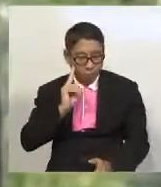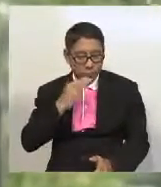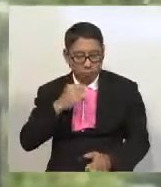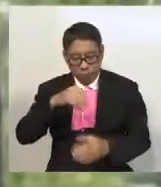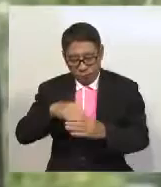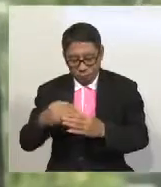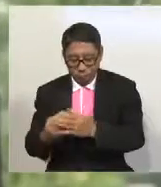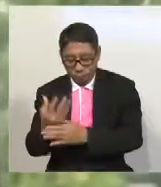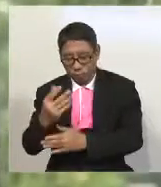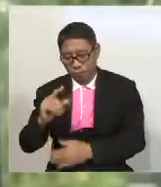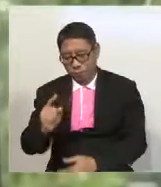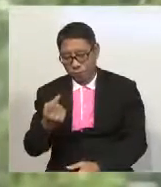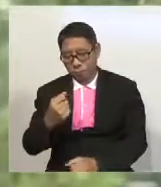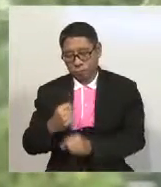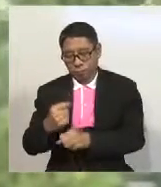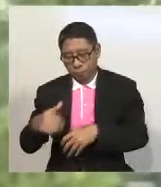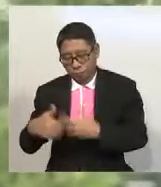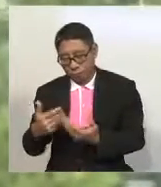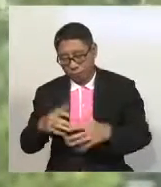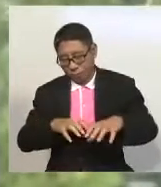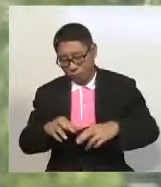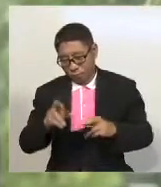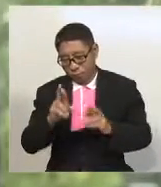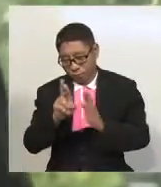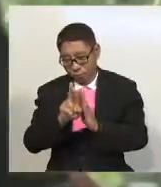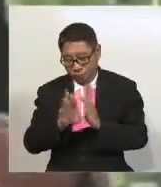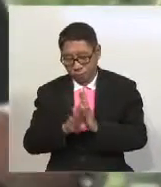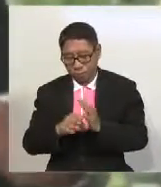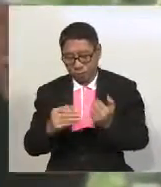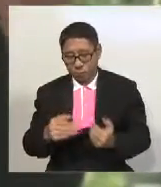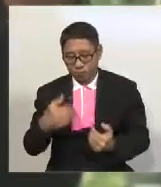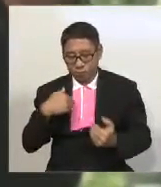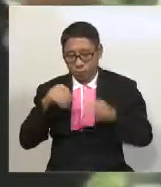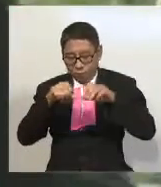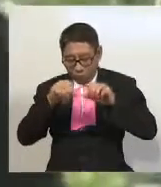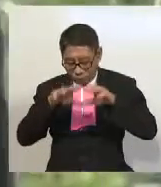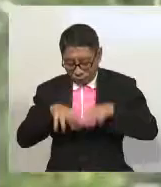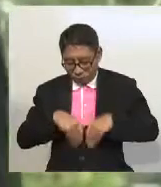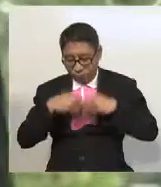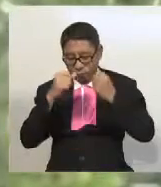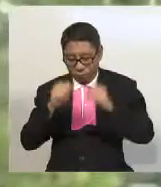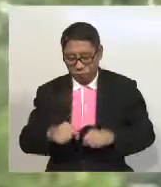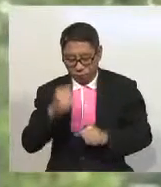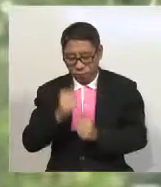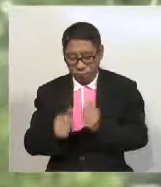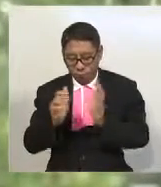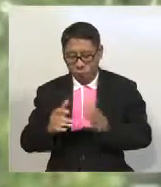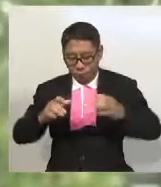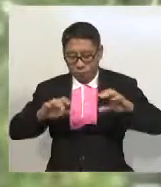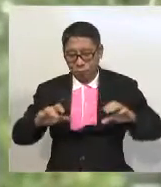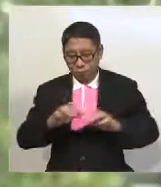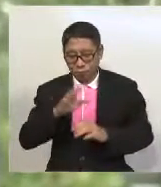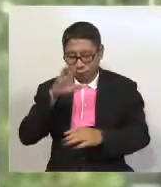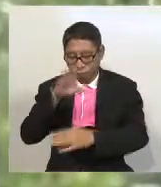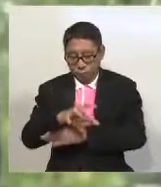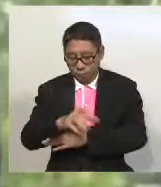ในขอบใหม่จะทำกันยังไงนะการจัดระเบียบการปลูกพืชเราจะทำกันยังไงโดยความเห็นชอบของพวกเราทุกคนรัฐบาลไม่สามารถจะบังคับใครได้หร